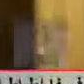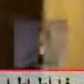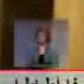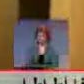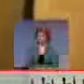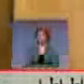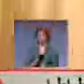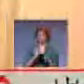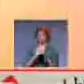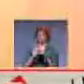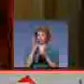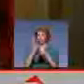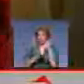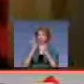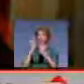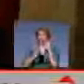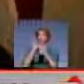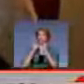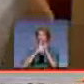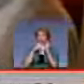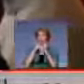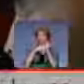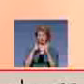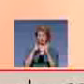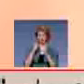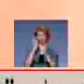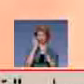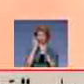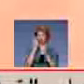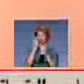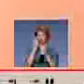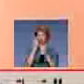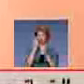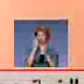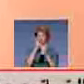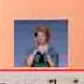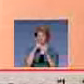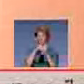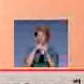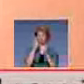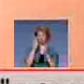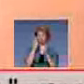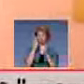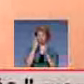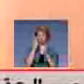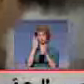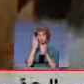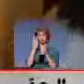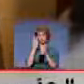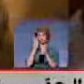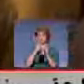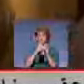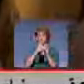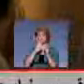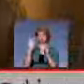حصل كم مره هنا المفروض هنا حضرتك مرتين هنا مرتين ايه اكتر اوضه بيحصل فيها الحريق